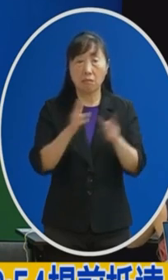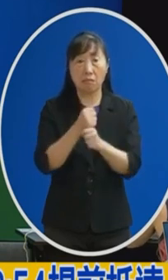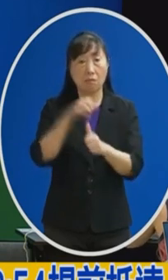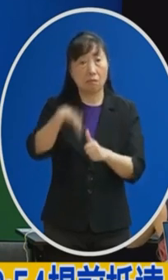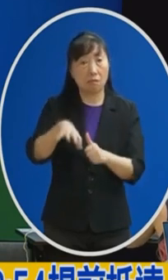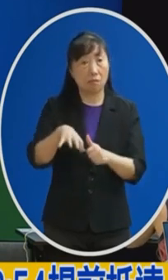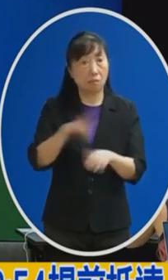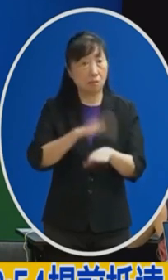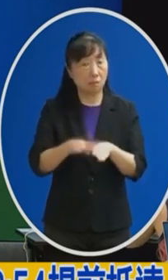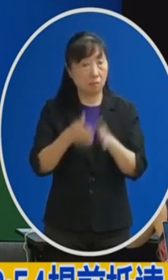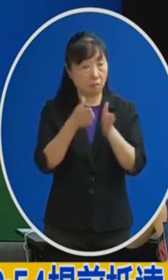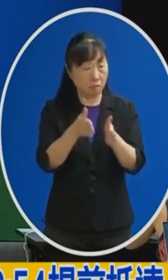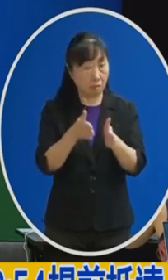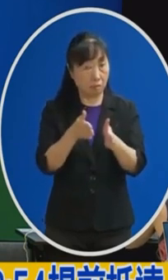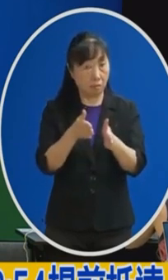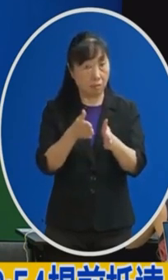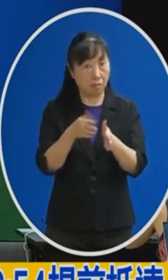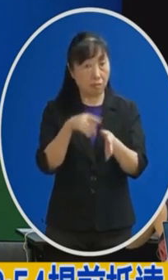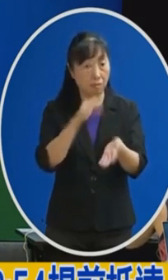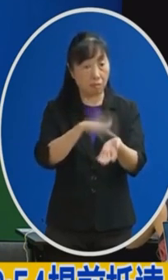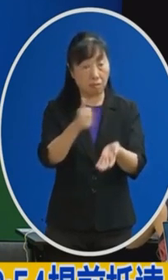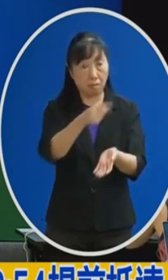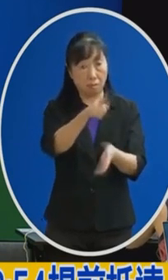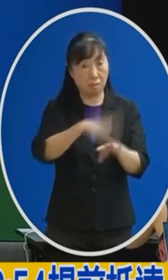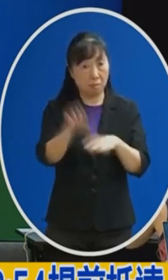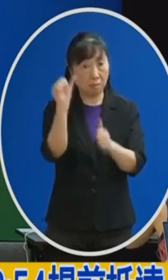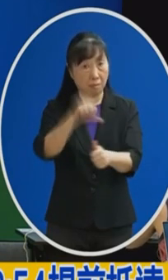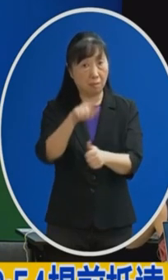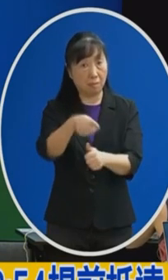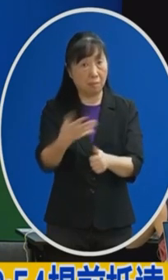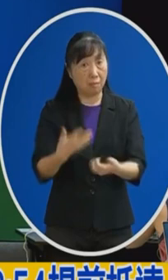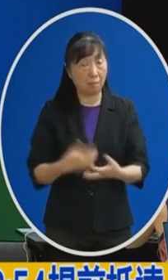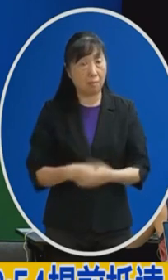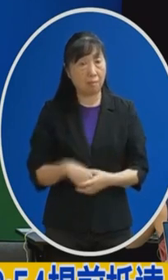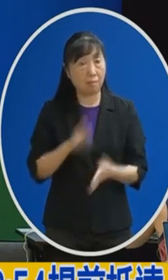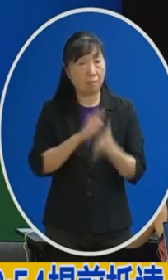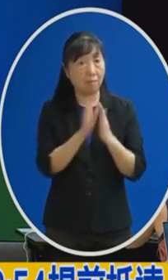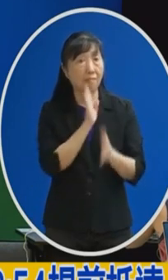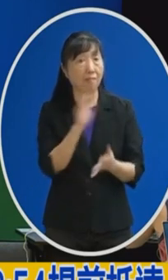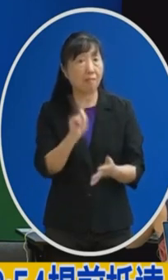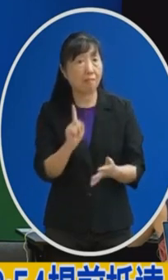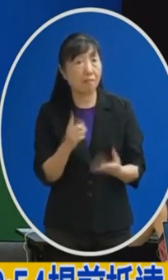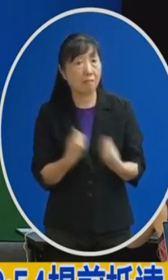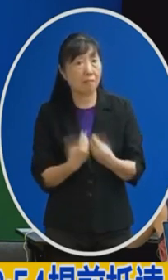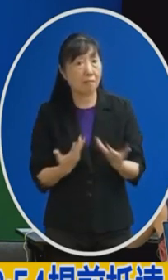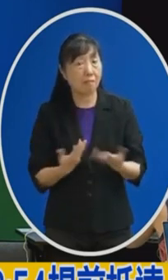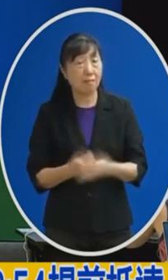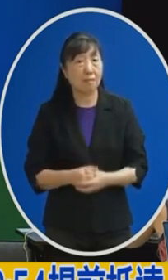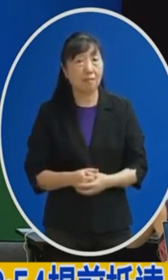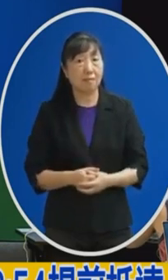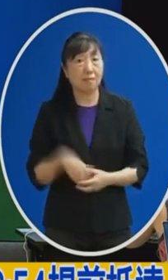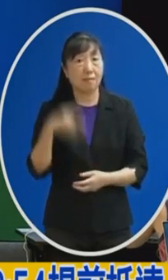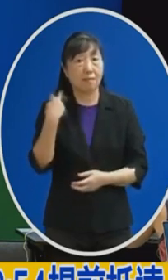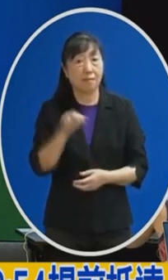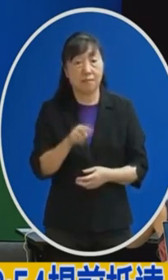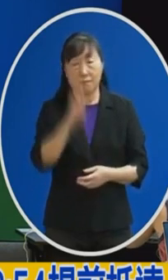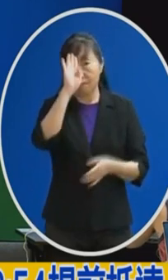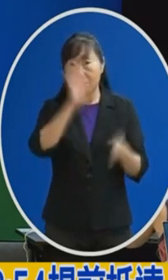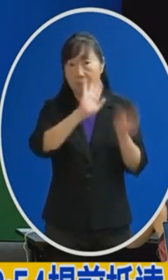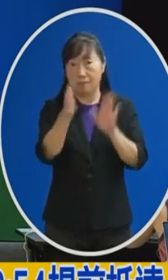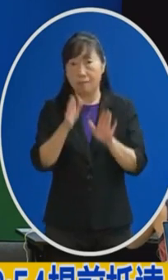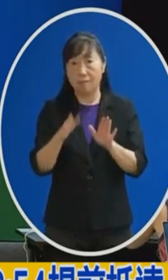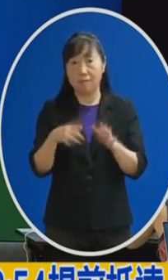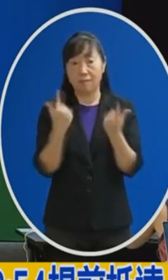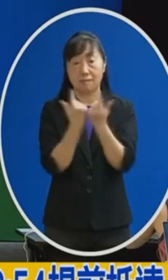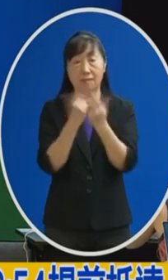进行对那个医生进行开罚，还是有怎么样的一个建议？那第二就是说，因为日前那个台北地下街有